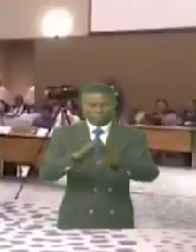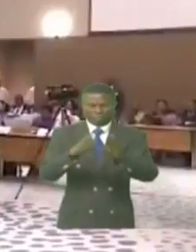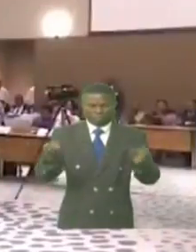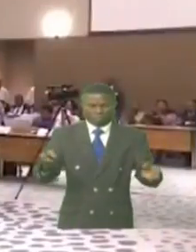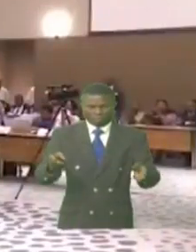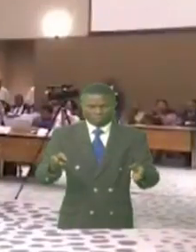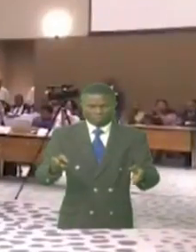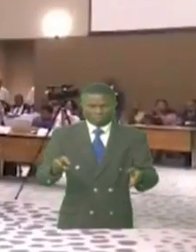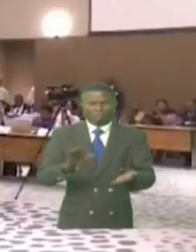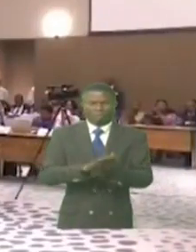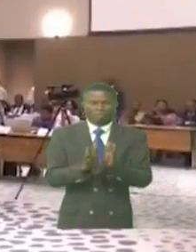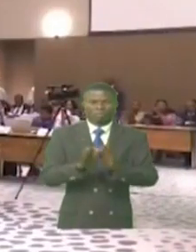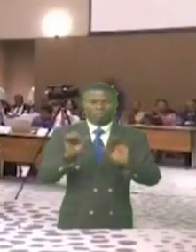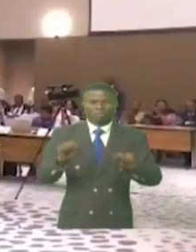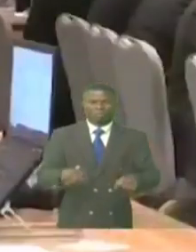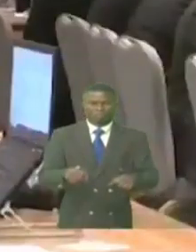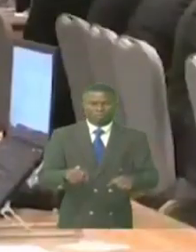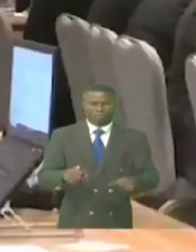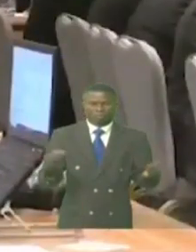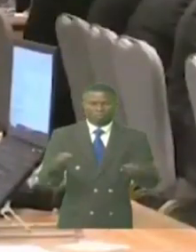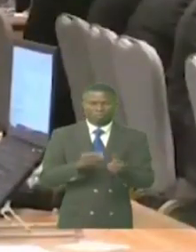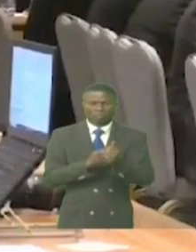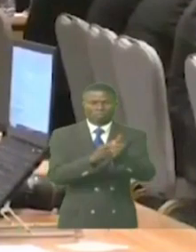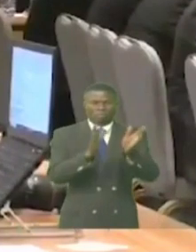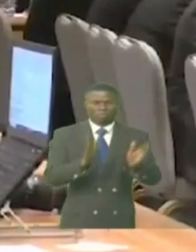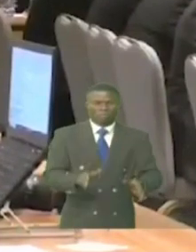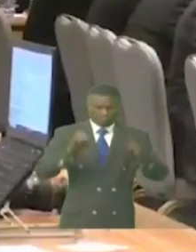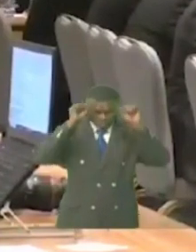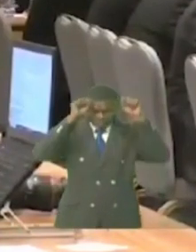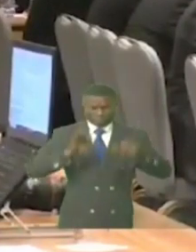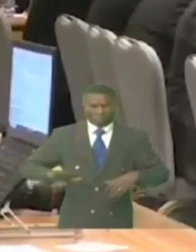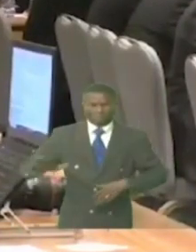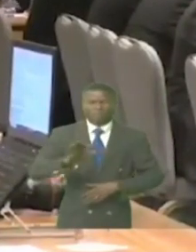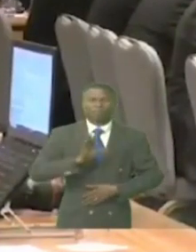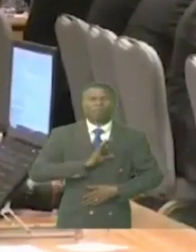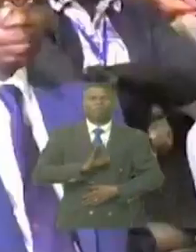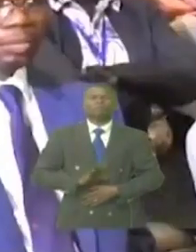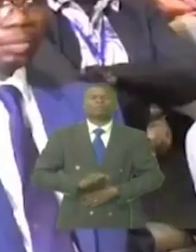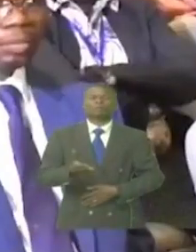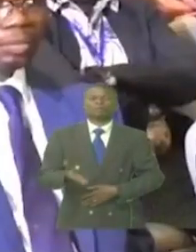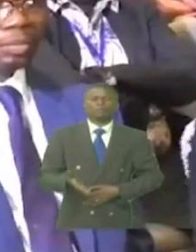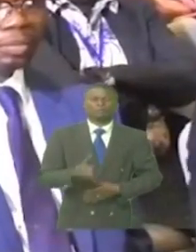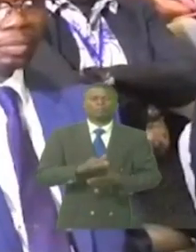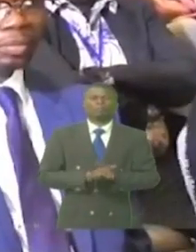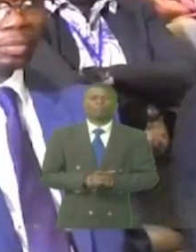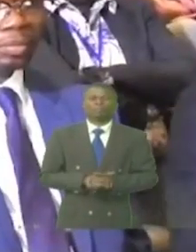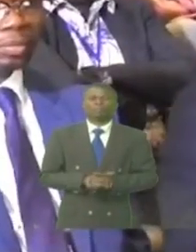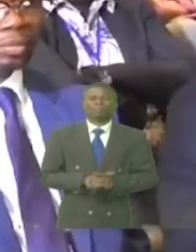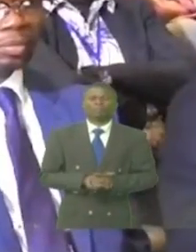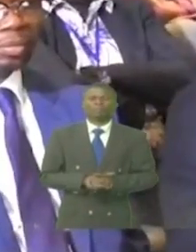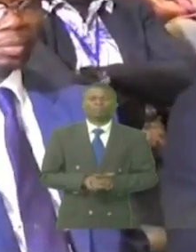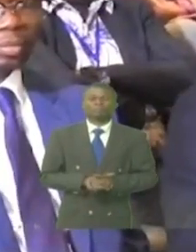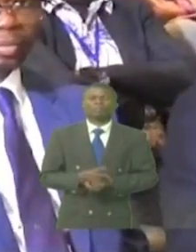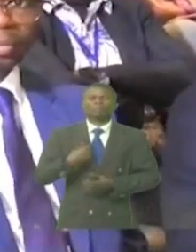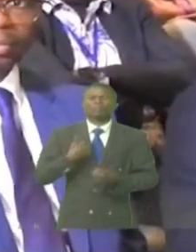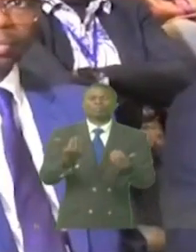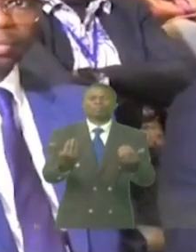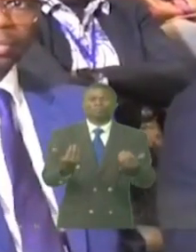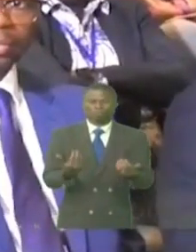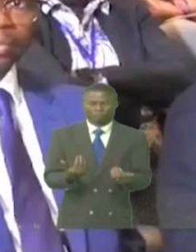rendues possibles selon lui grâce au leadership du chef de l'État Félix-Antoine Tshisekedi Tshilombo. J'aimerais